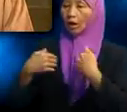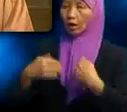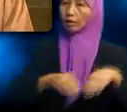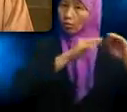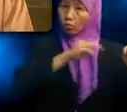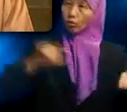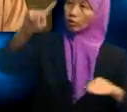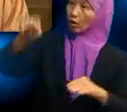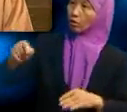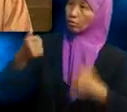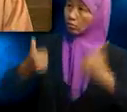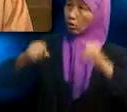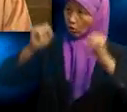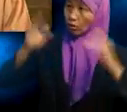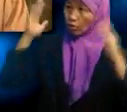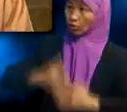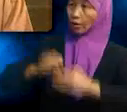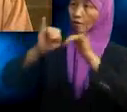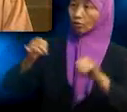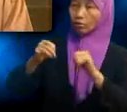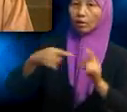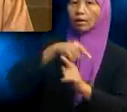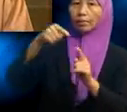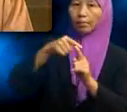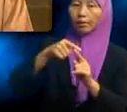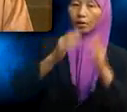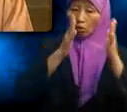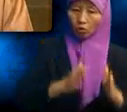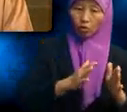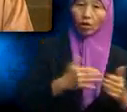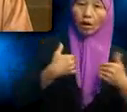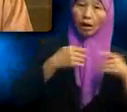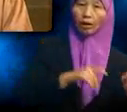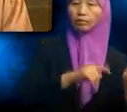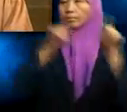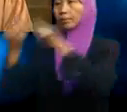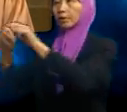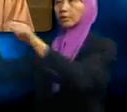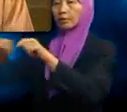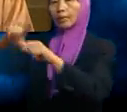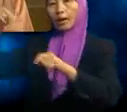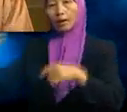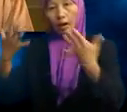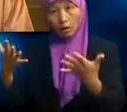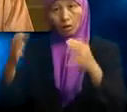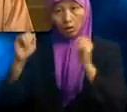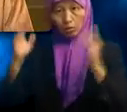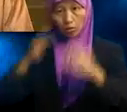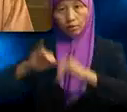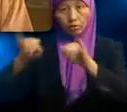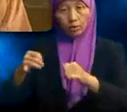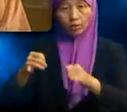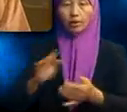perlu mengerjakan sembahyang Jumaat atau tidak apabila seseorang itu berada di tempat lain. Jadi tuan-tuan dan